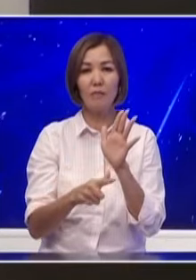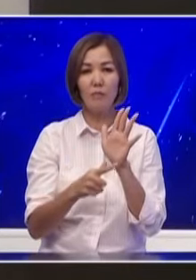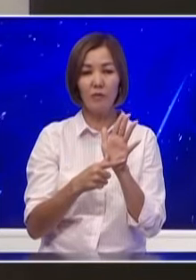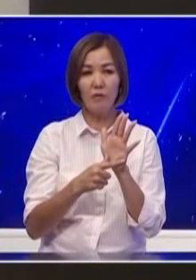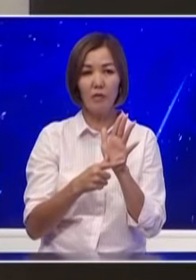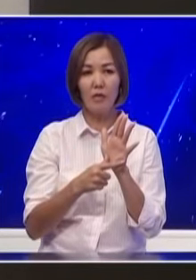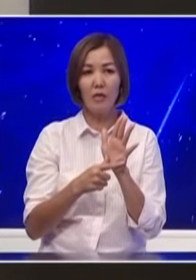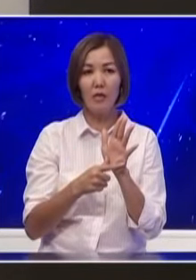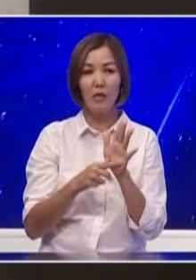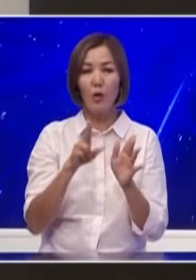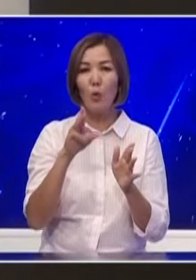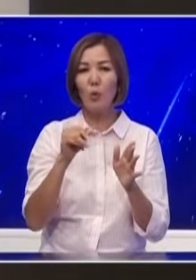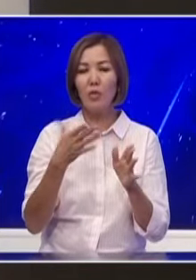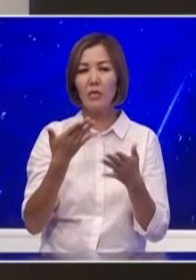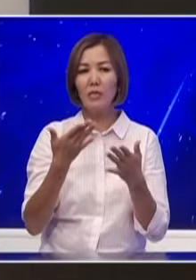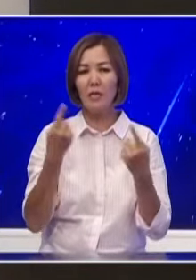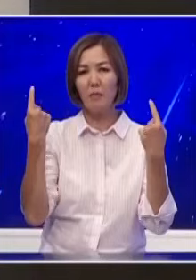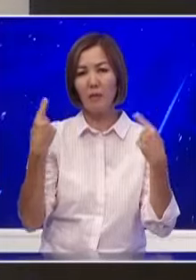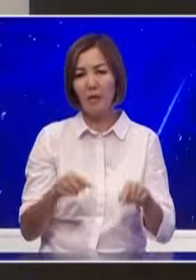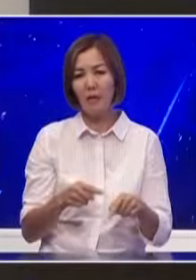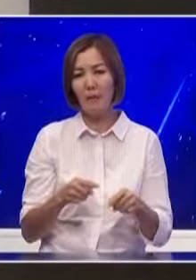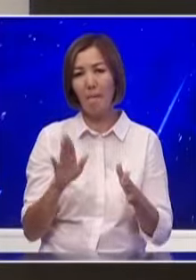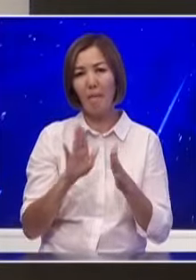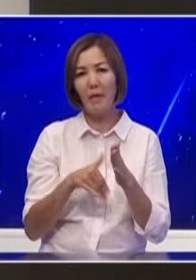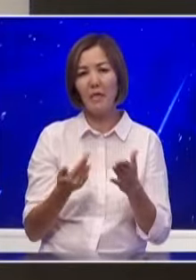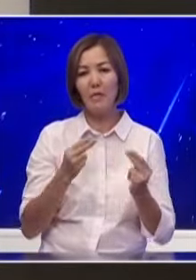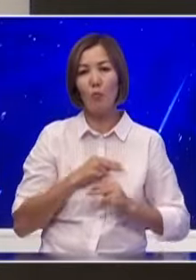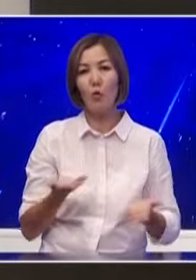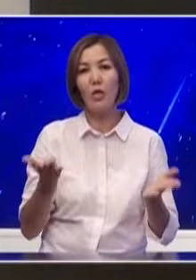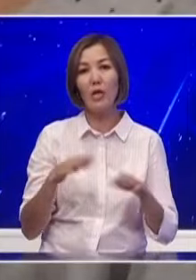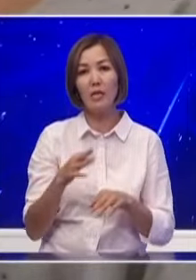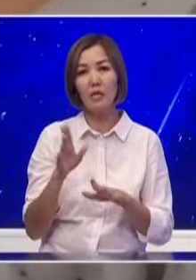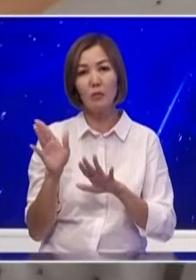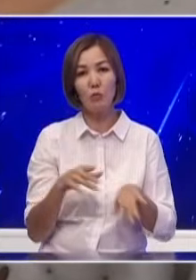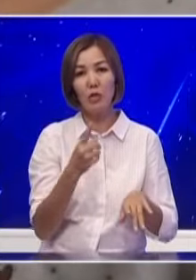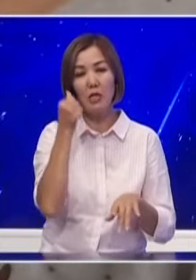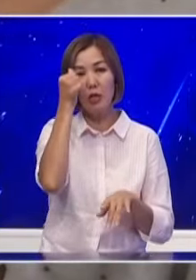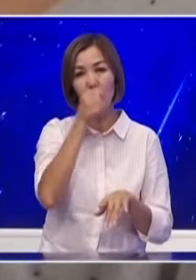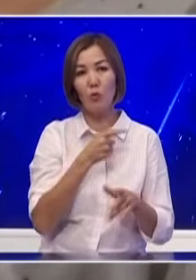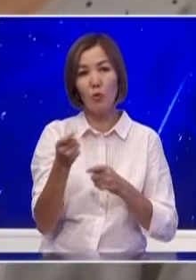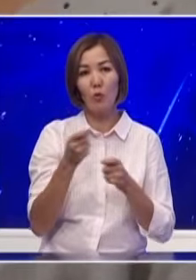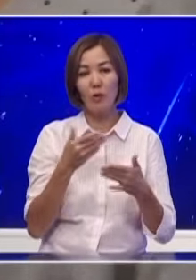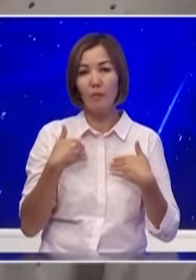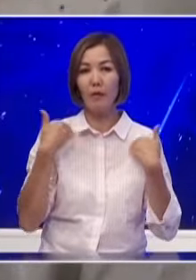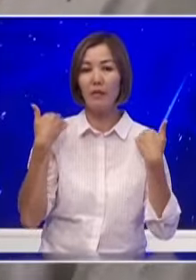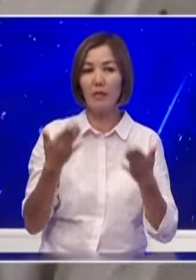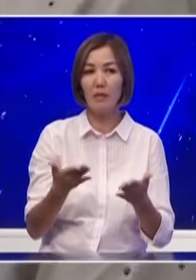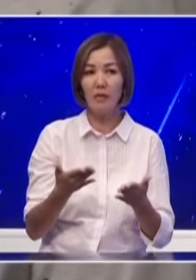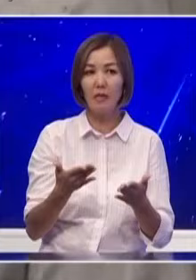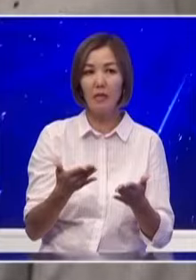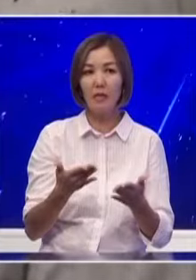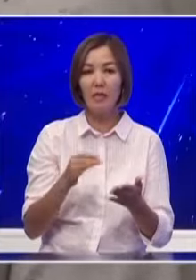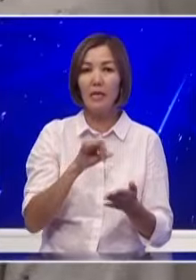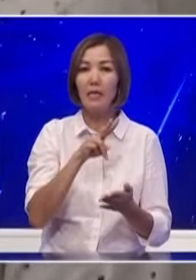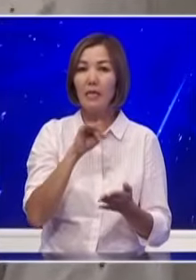был расформирован Куртинский район, Мирамгуль апа осталась без работы. Спустя год по рекомендации руководителей вновь заведовала теперь уже